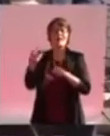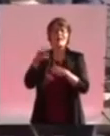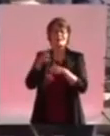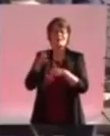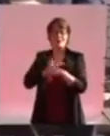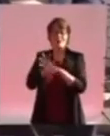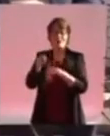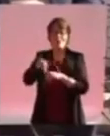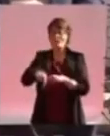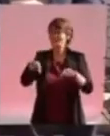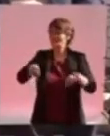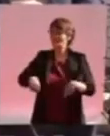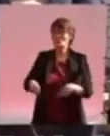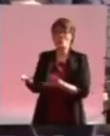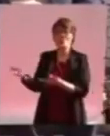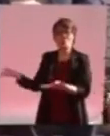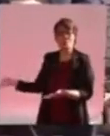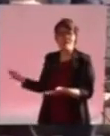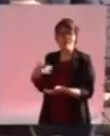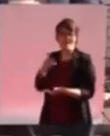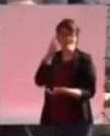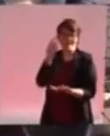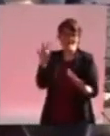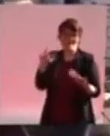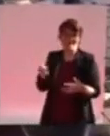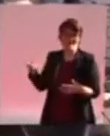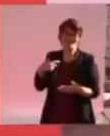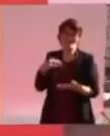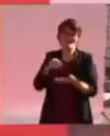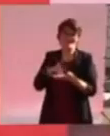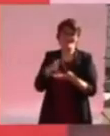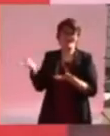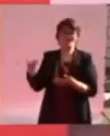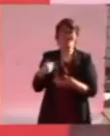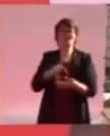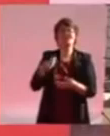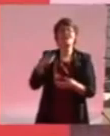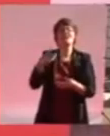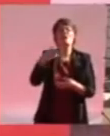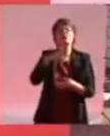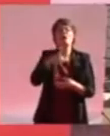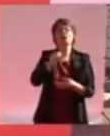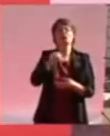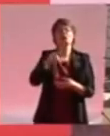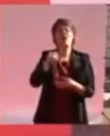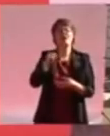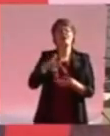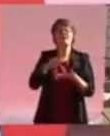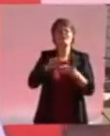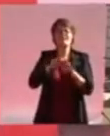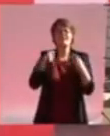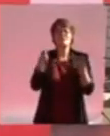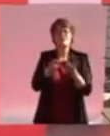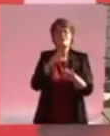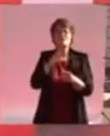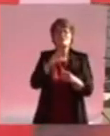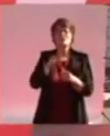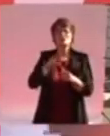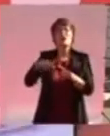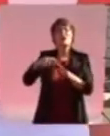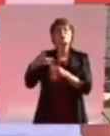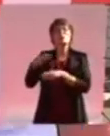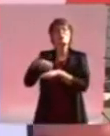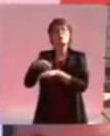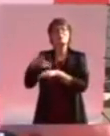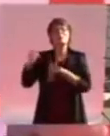le avete visti che abbiamo presentati maurizio landini segretario generale della cgil il ministro e la salute roberto speranza